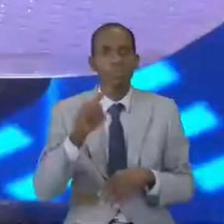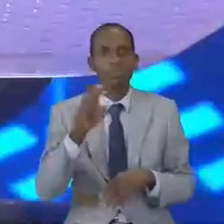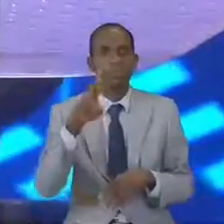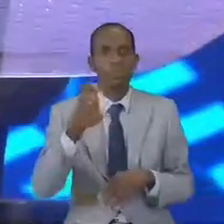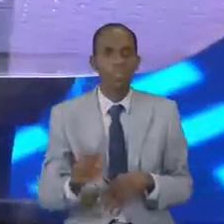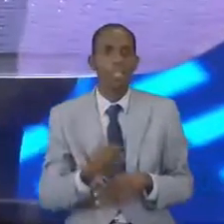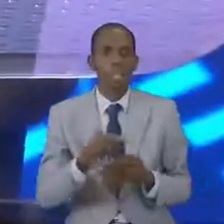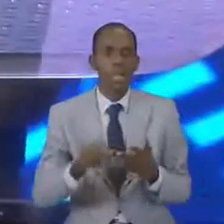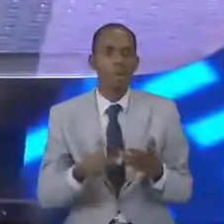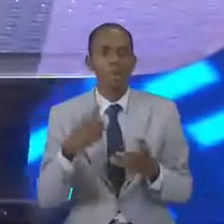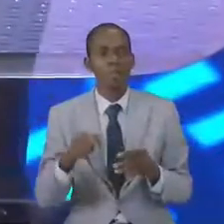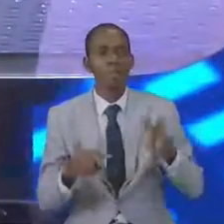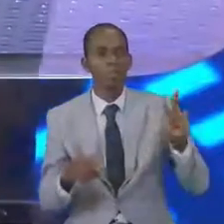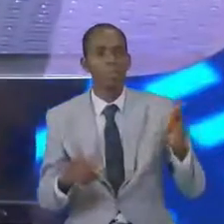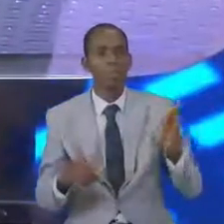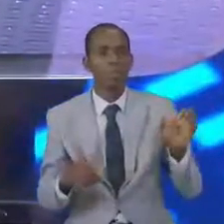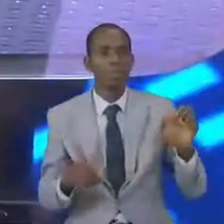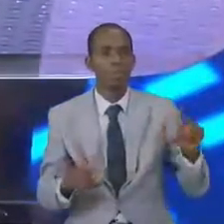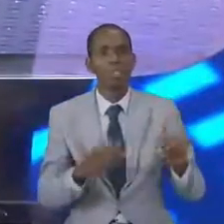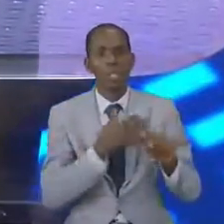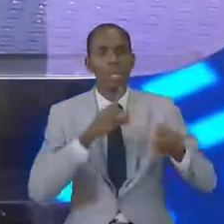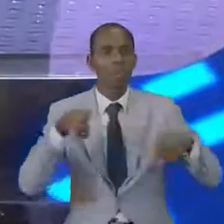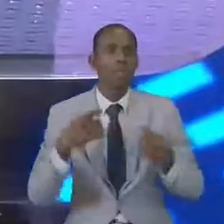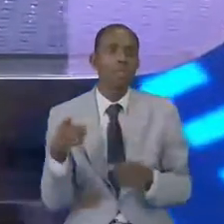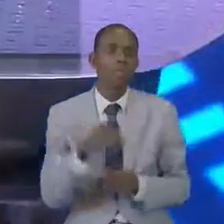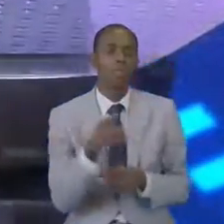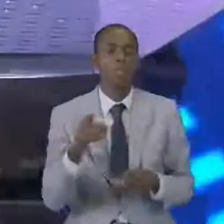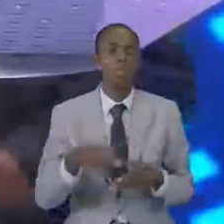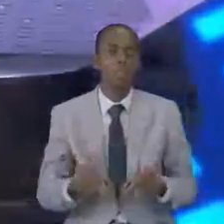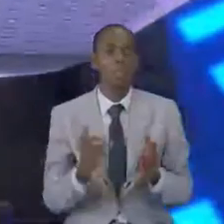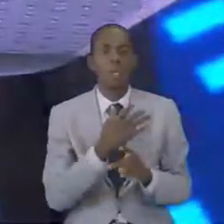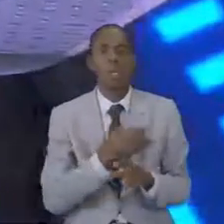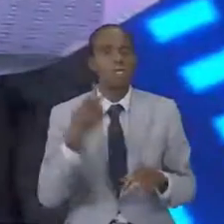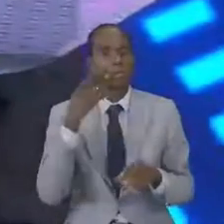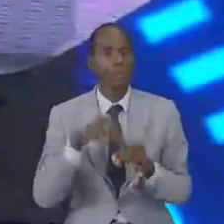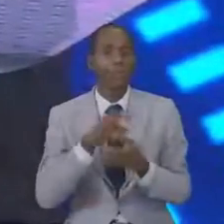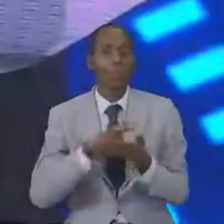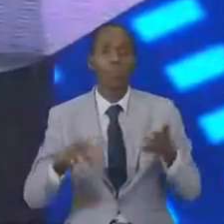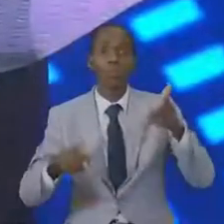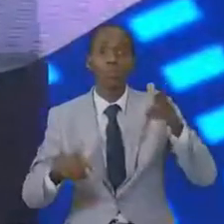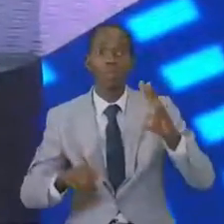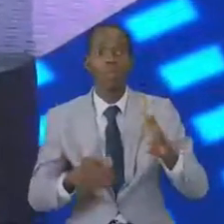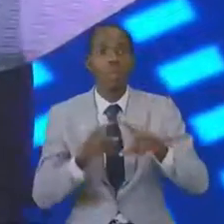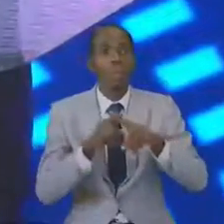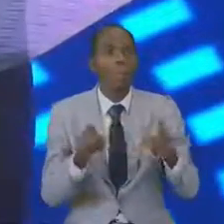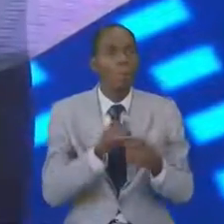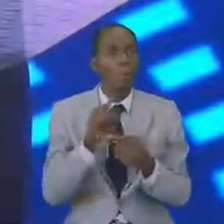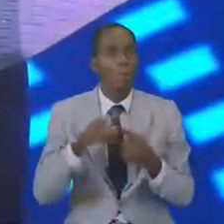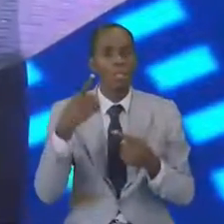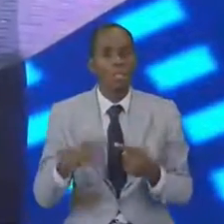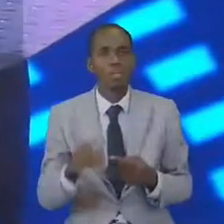et Sanala maintenant dans le verset 26 le verset 2 raconte lorsque